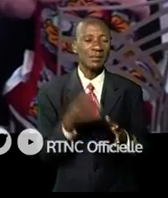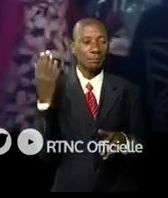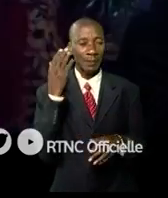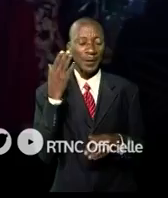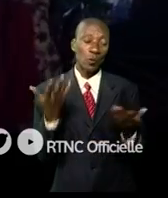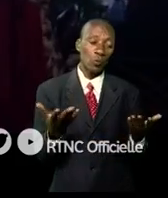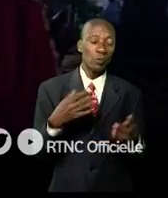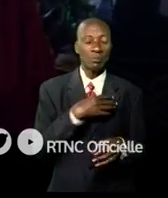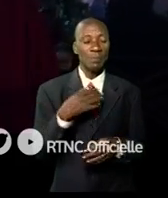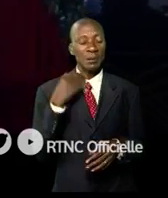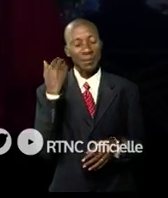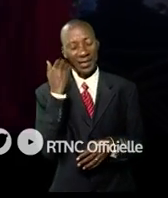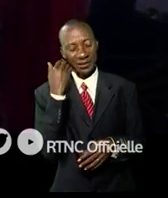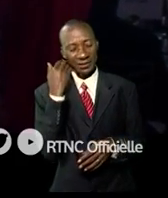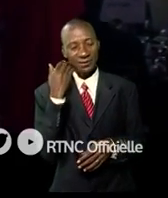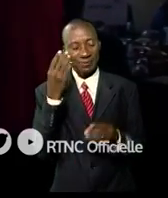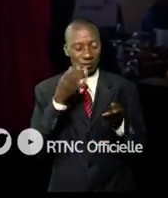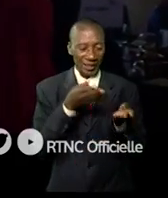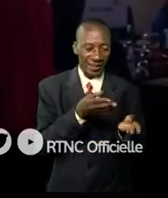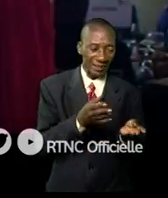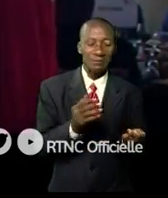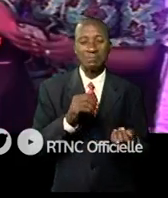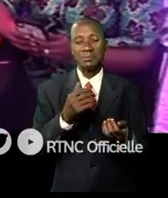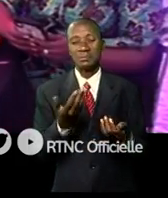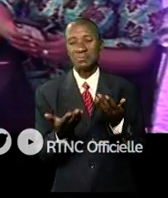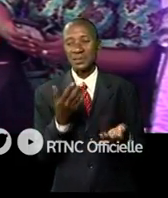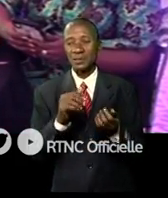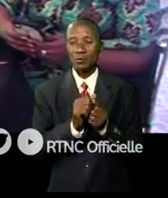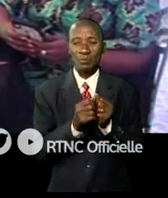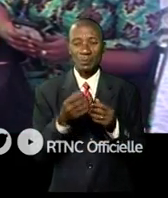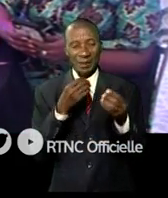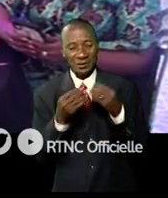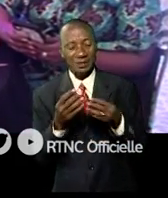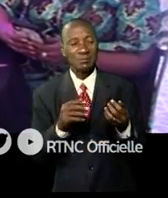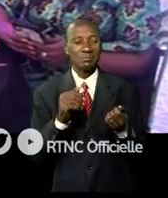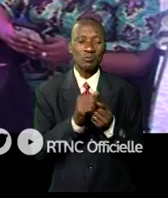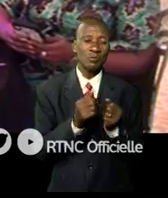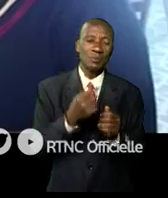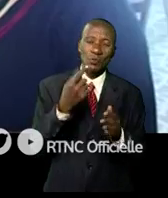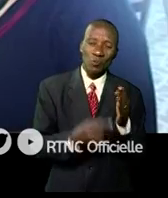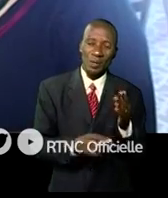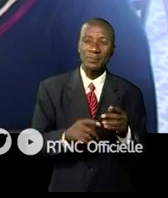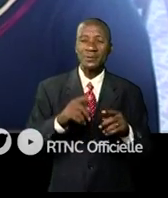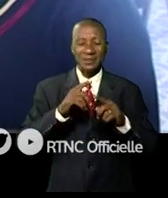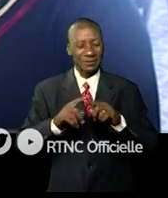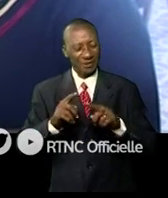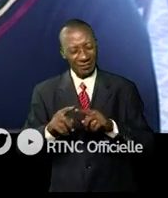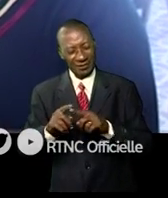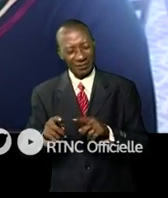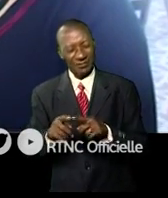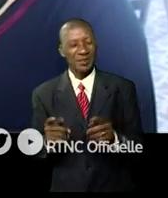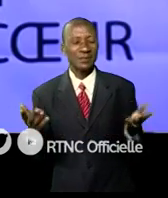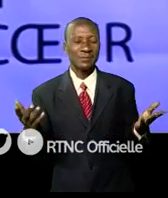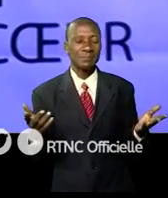la malnutrition, l'exclusion sociale, la maltraitance, les abus, l'exploitation économique et sexuelle,